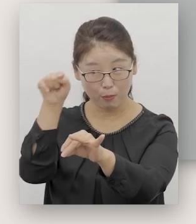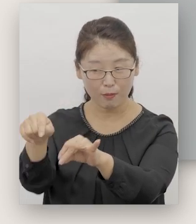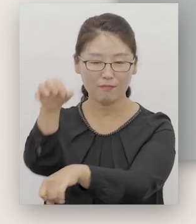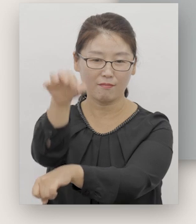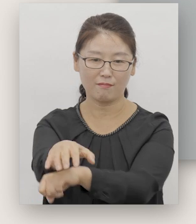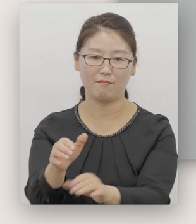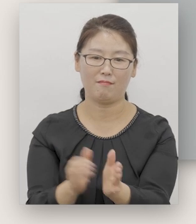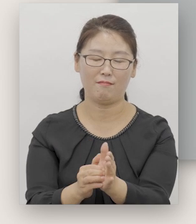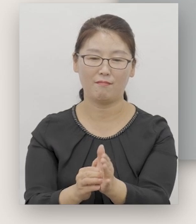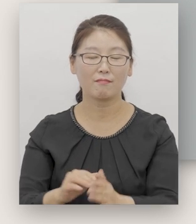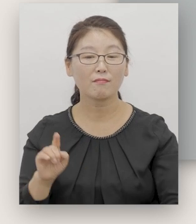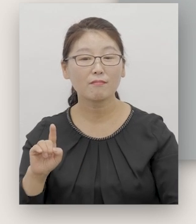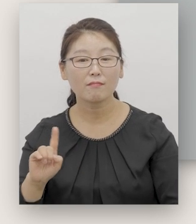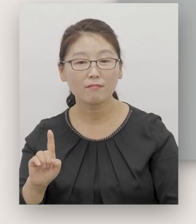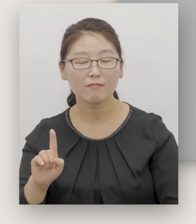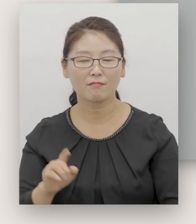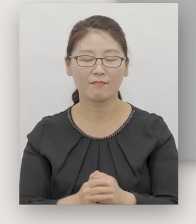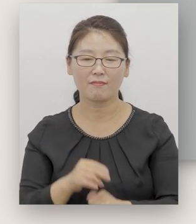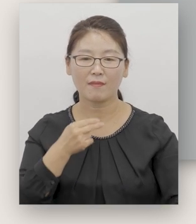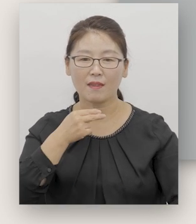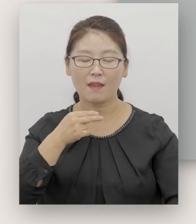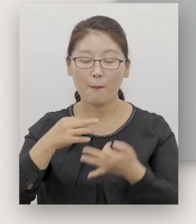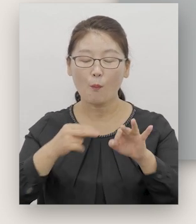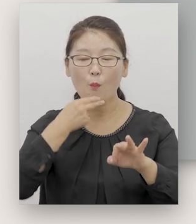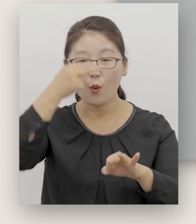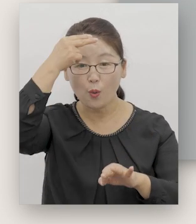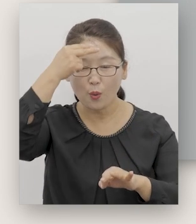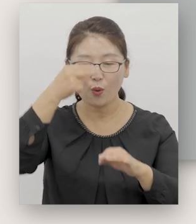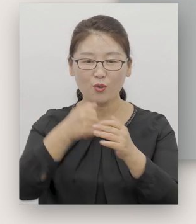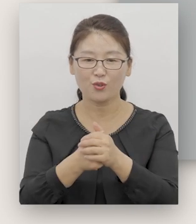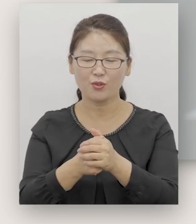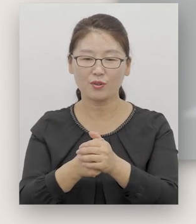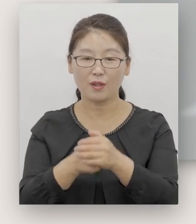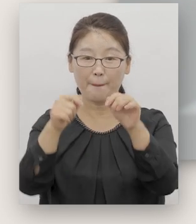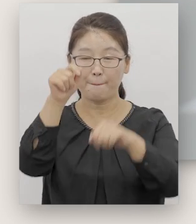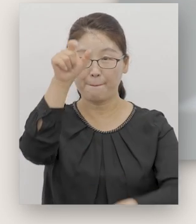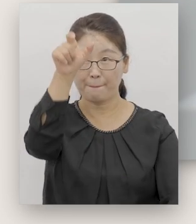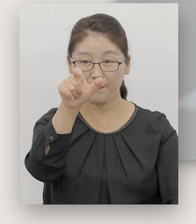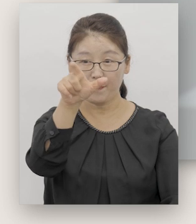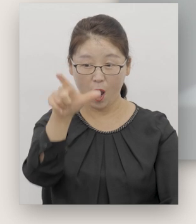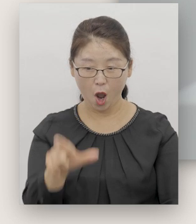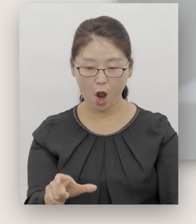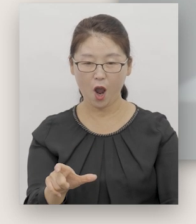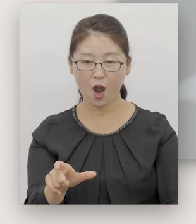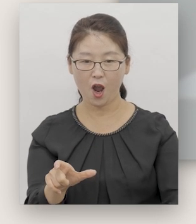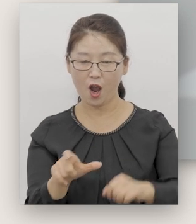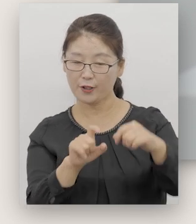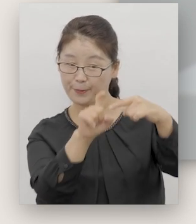해요. 이것은 그 와인병을 거꾸로 놔서 이제 건조시키는 이제 와인